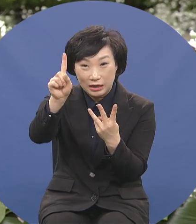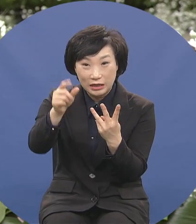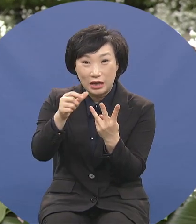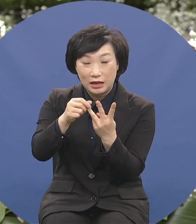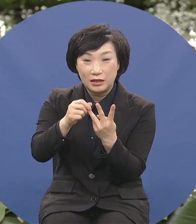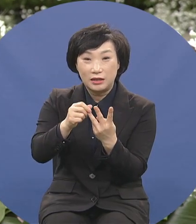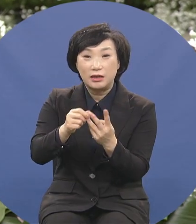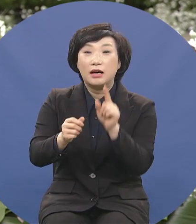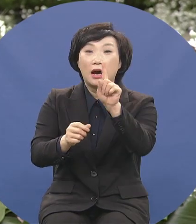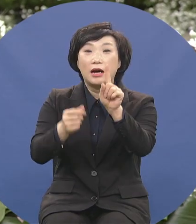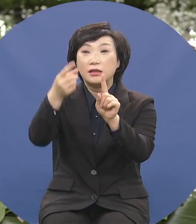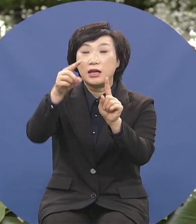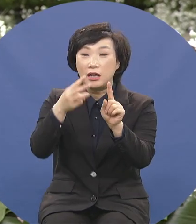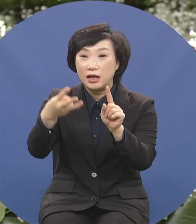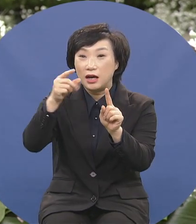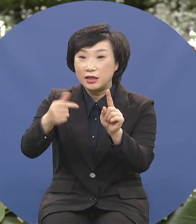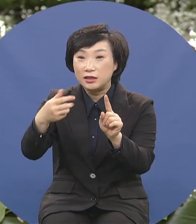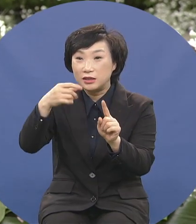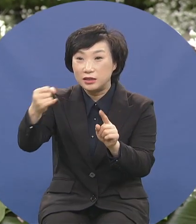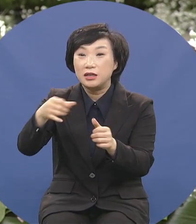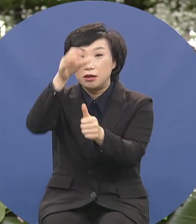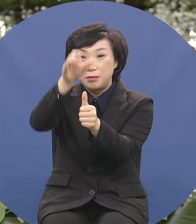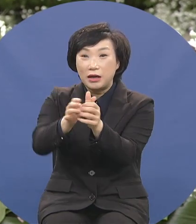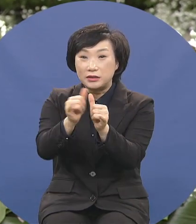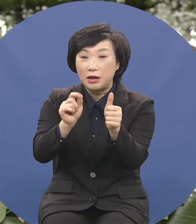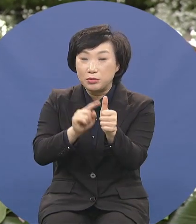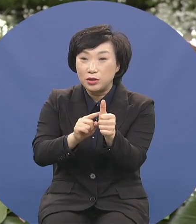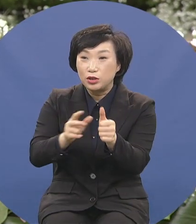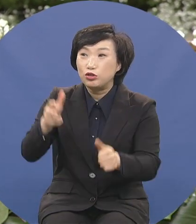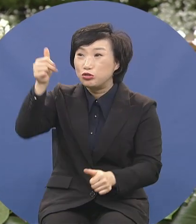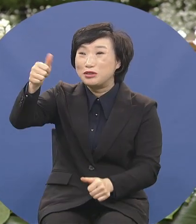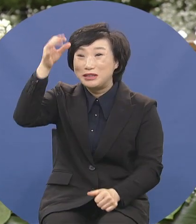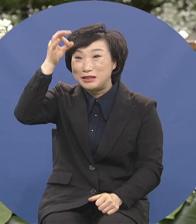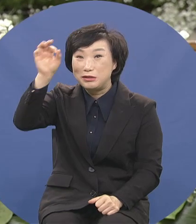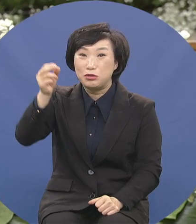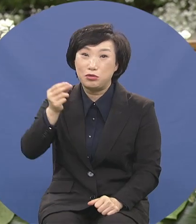그렇게 주인을 인정하지 못하고